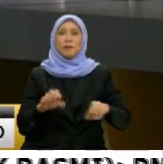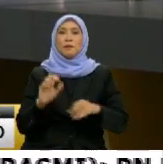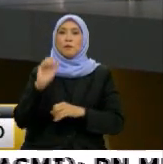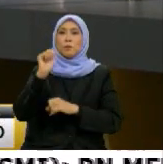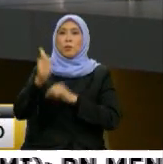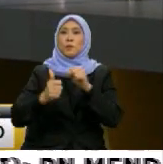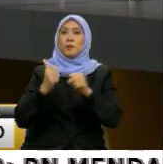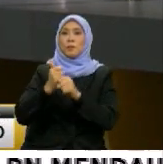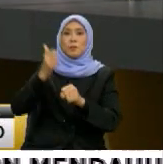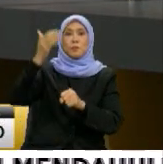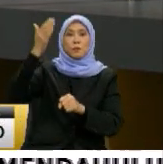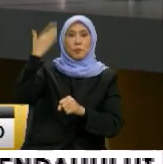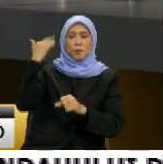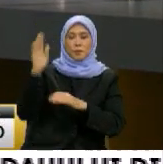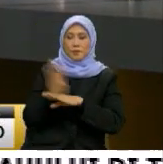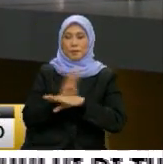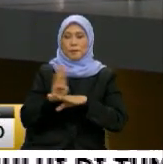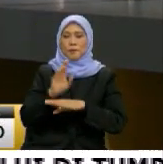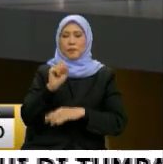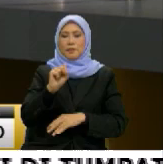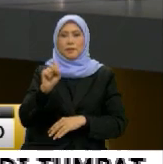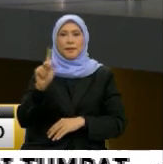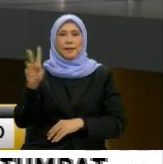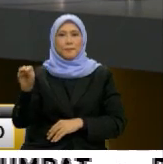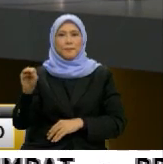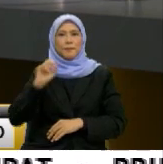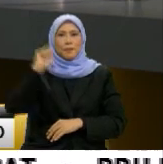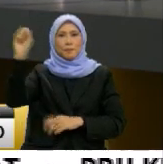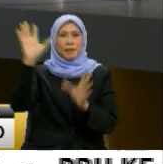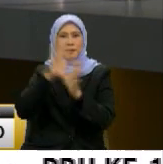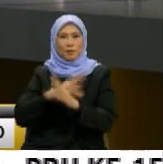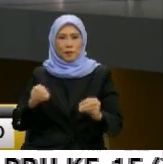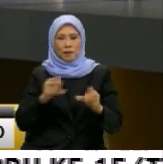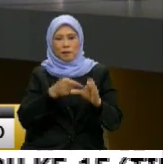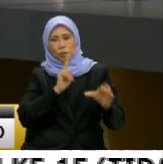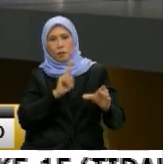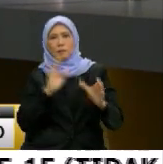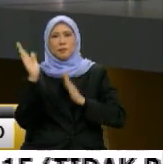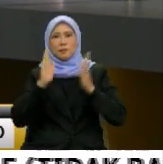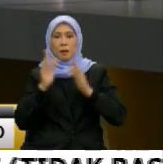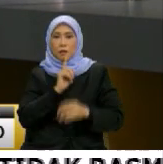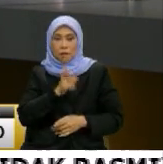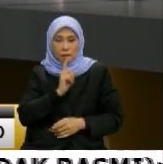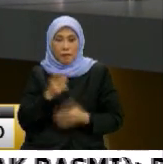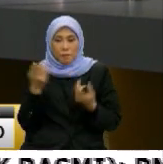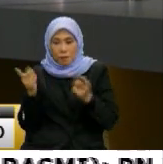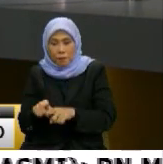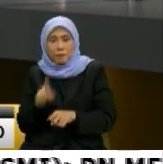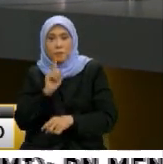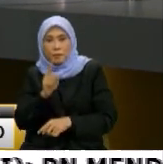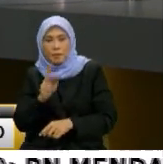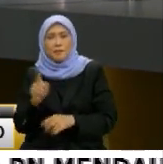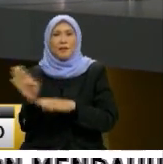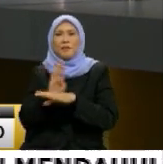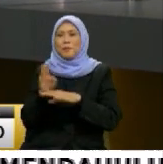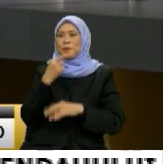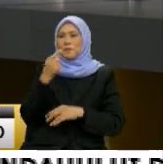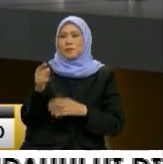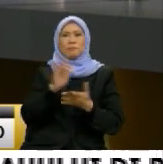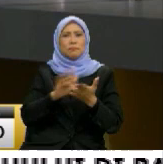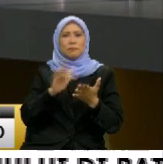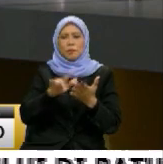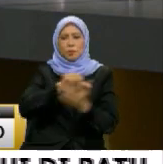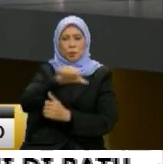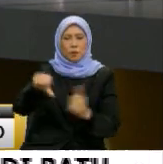10 tahun dahulu masa sibuk dengan SSKM Sabah Sarawak keluar Malaysia. Kami ingat dah betul-betul lah akan berlaku, kerana sibuk di social